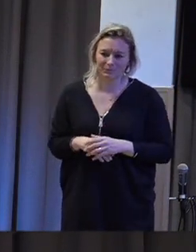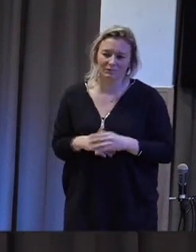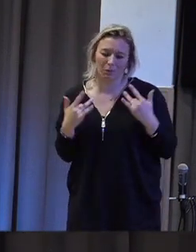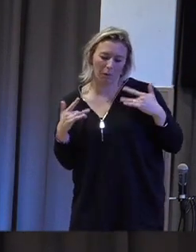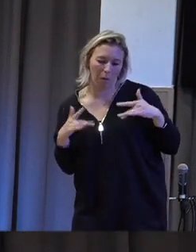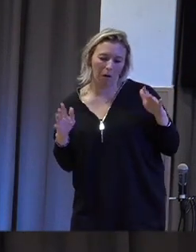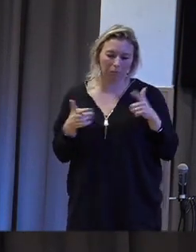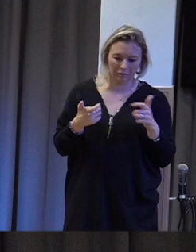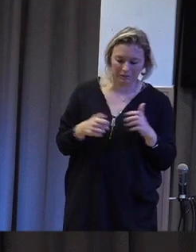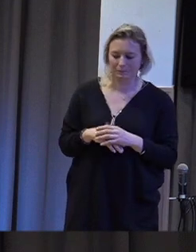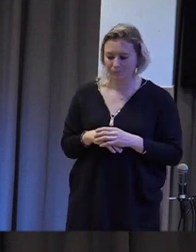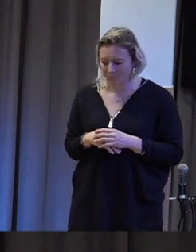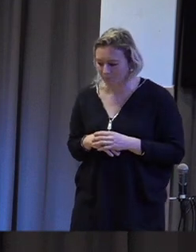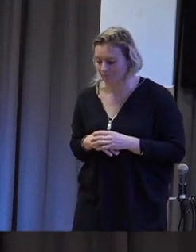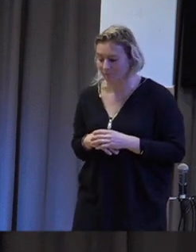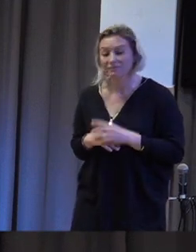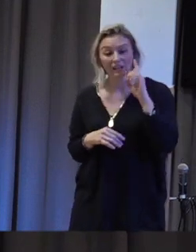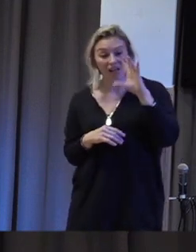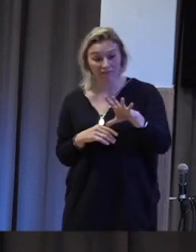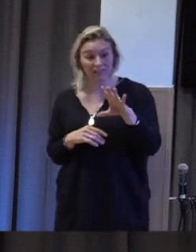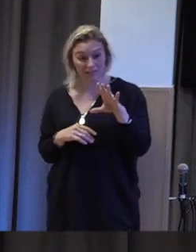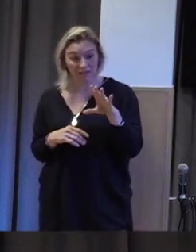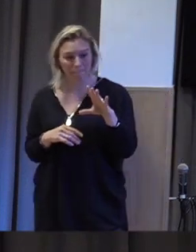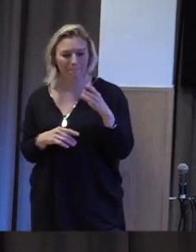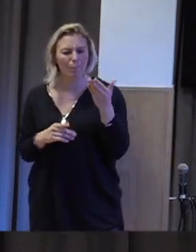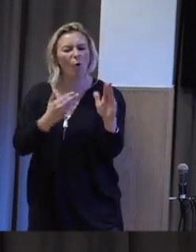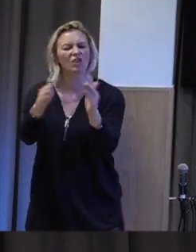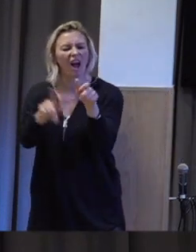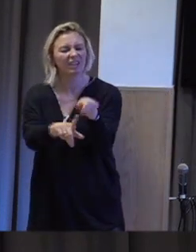À votre avis, est-ce qu'il ne savait pas réellement qui était son prochain?